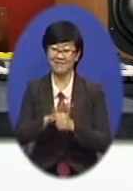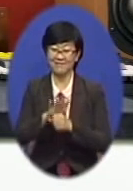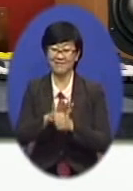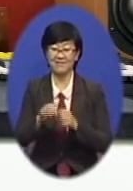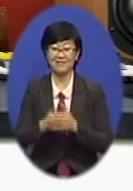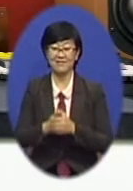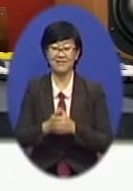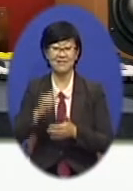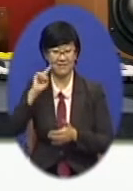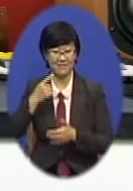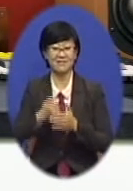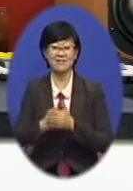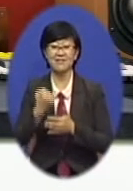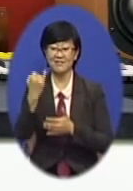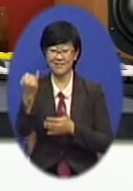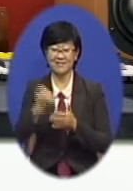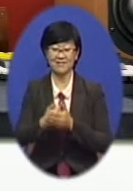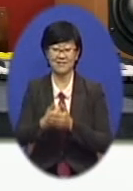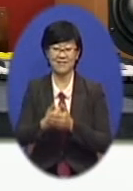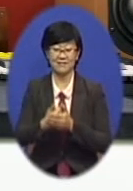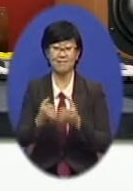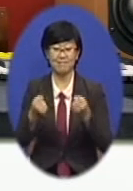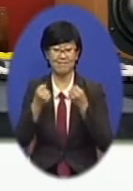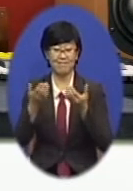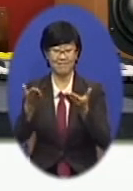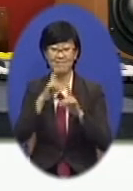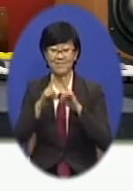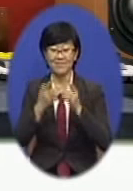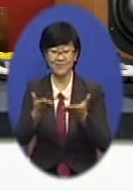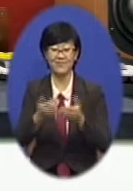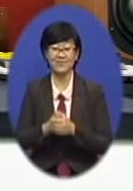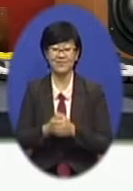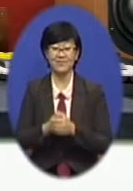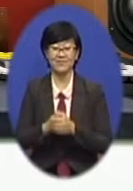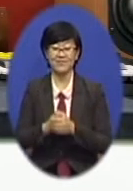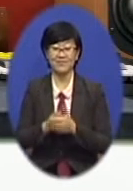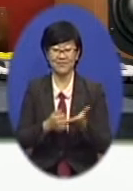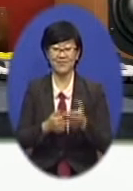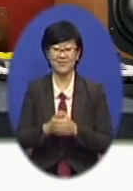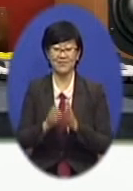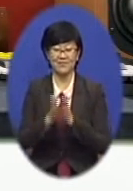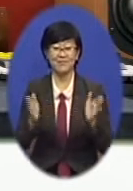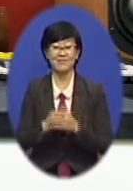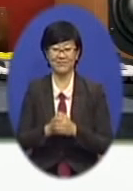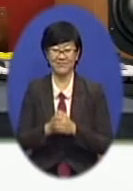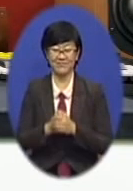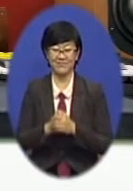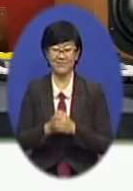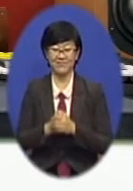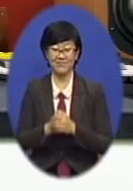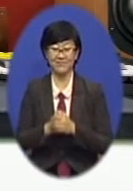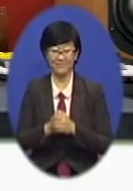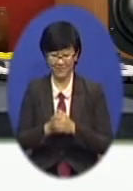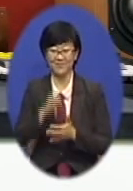우리 아주 예쁜 부인께서 한 통화 힘을 실어주시면 아주 하루가 네. 즐거울 거예요. 자, 시작! 아,